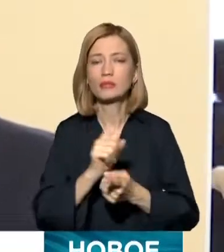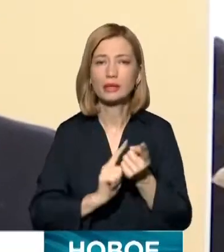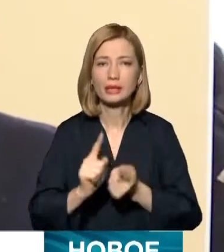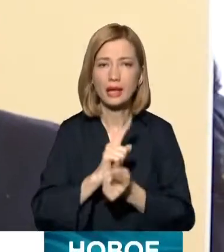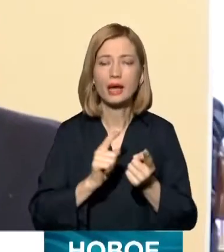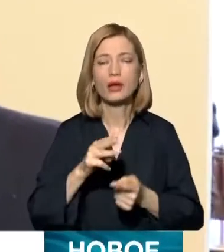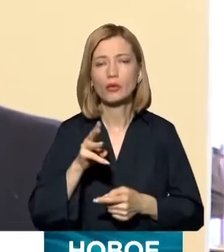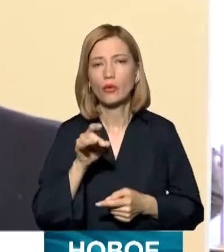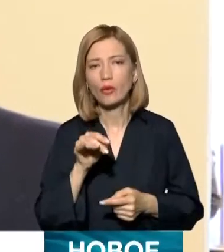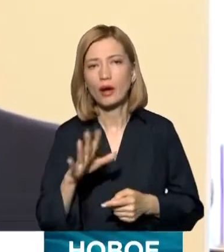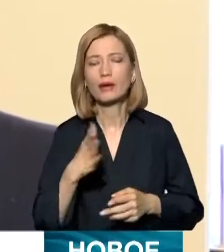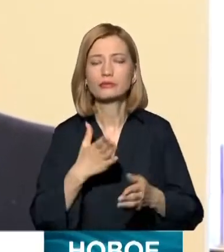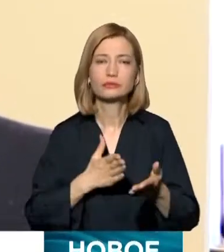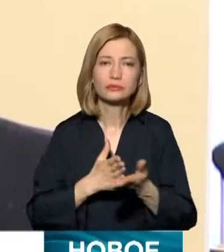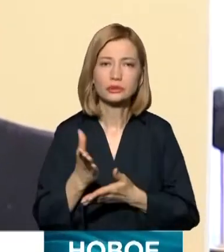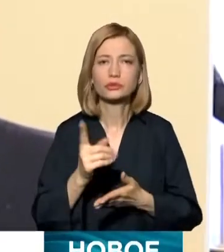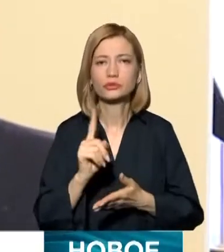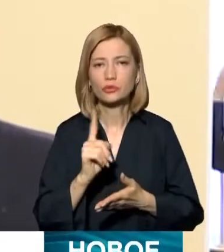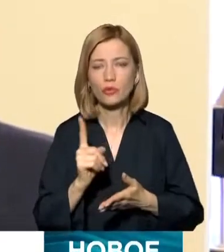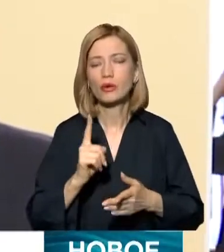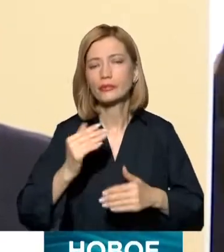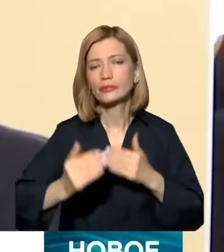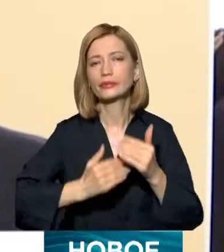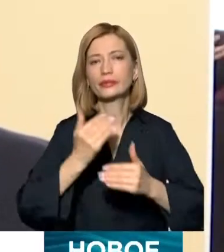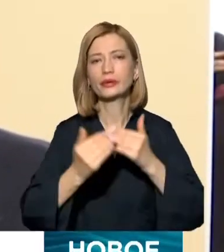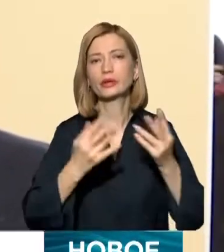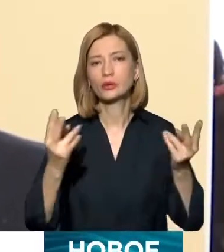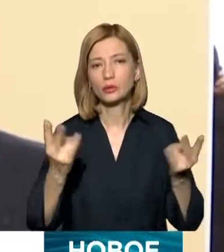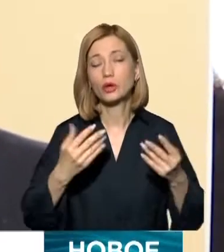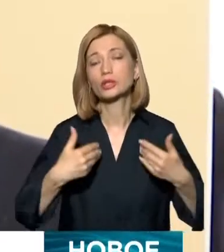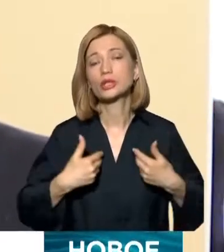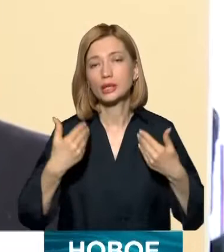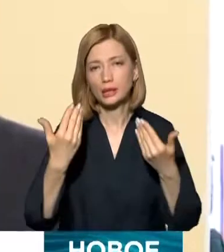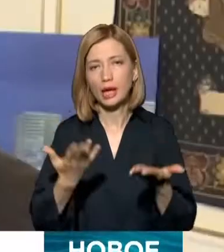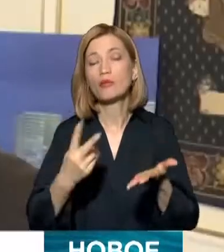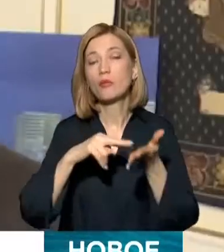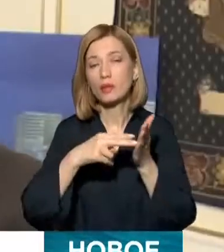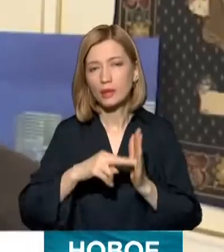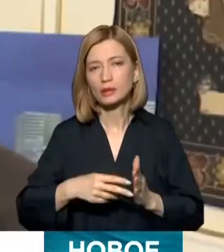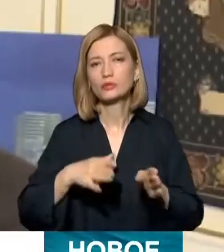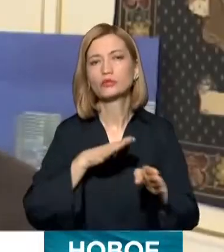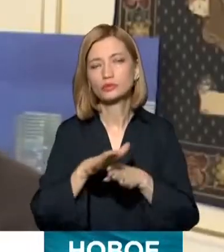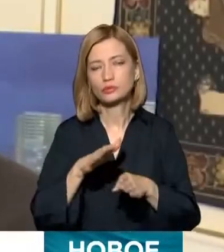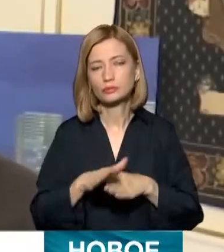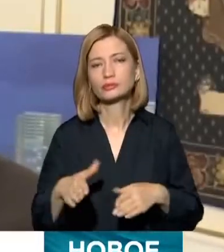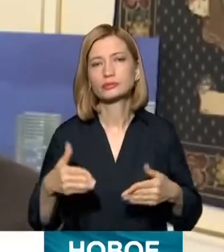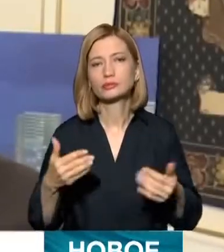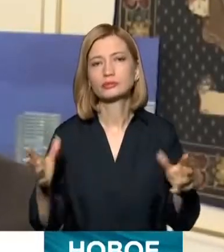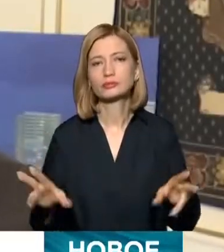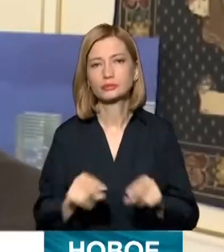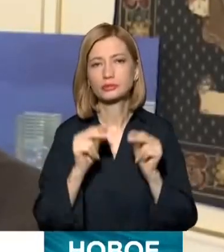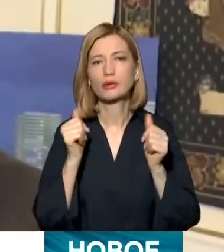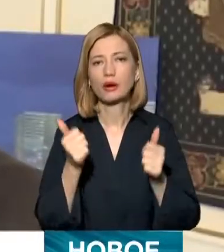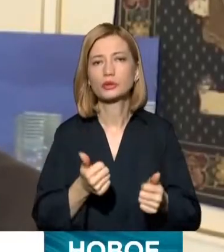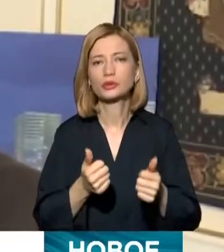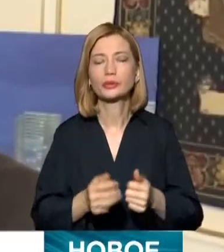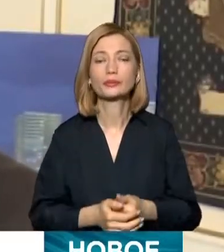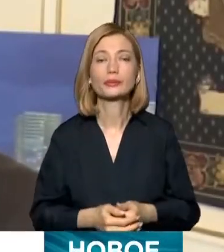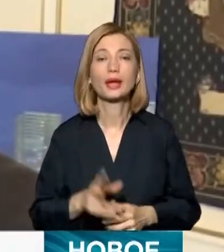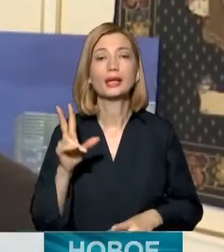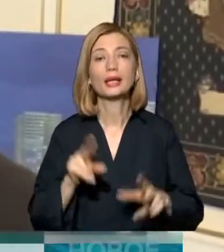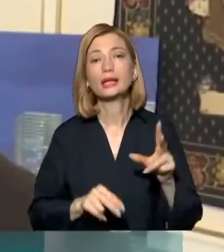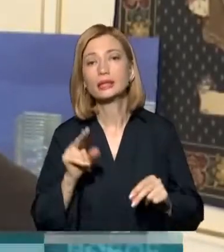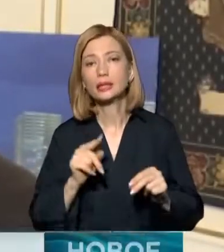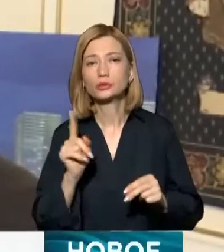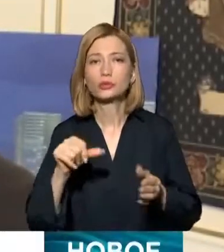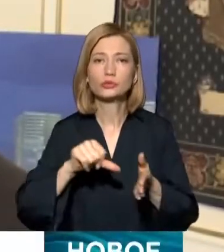страны в демократическом направлении. Желаю успешной реализации этих инициатив. Я надеюсь, что буду